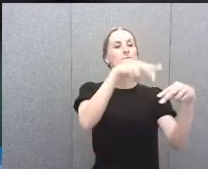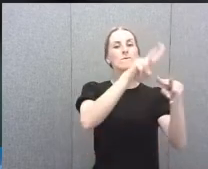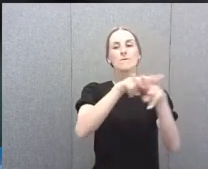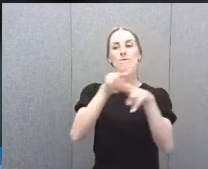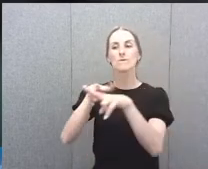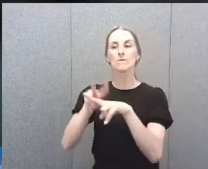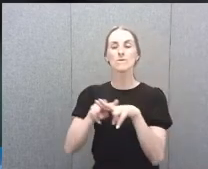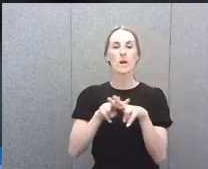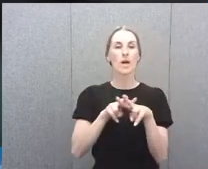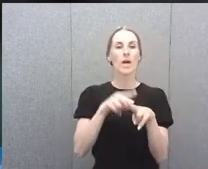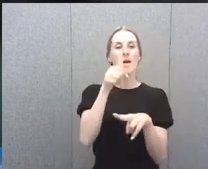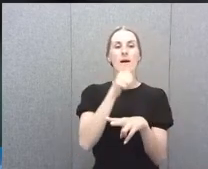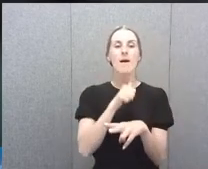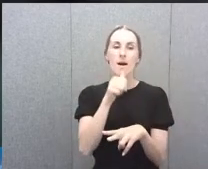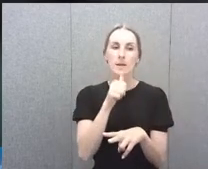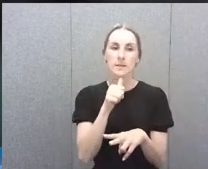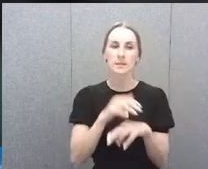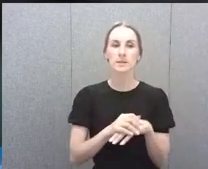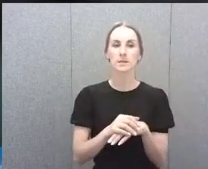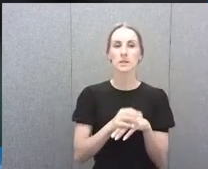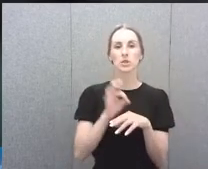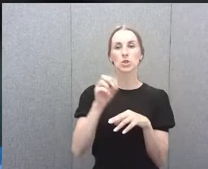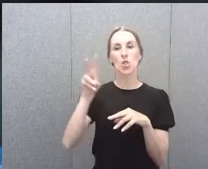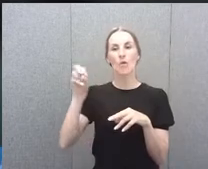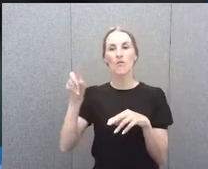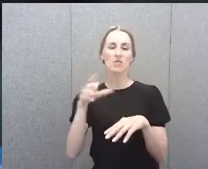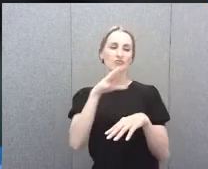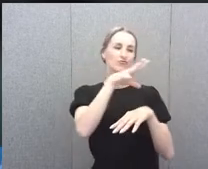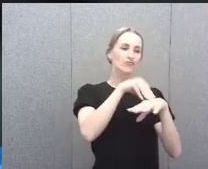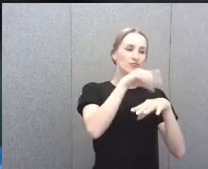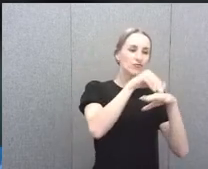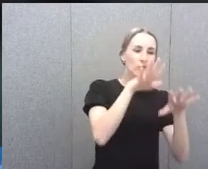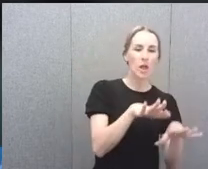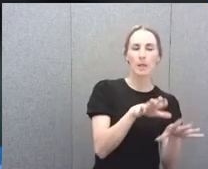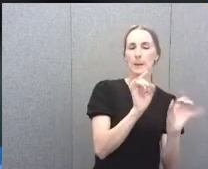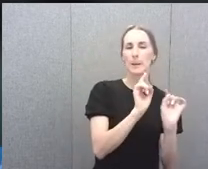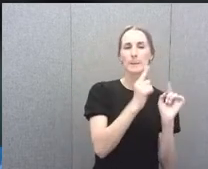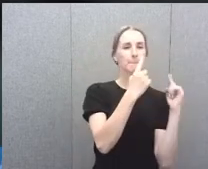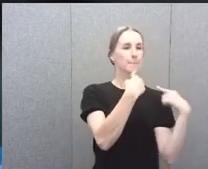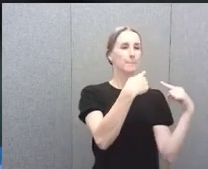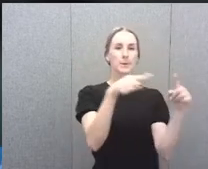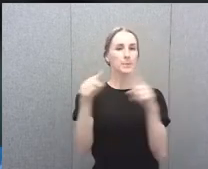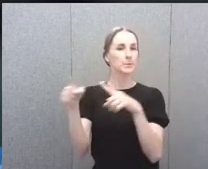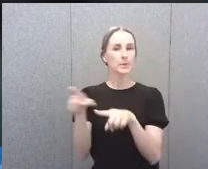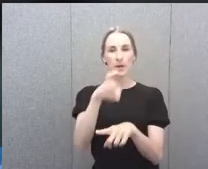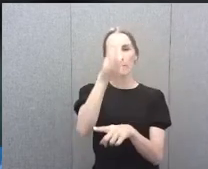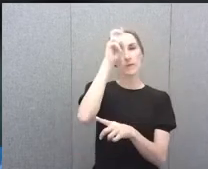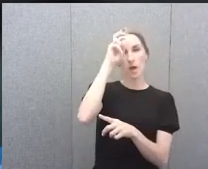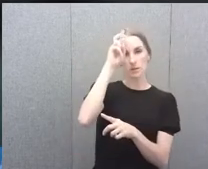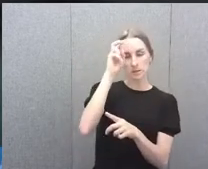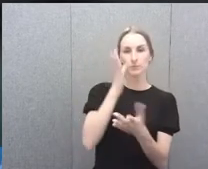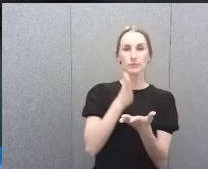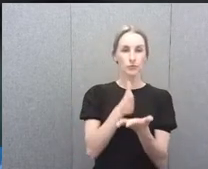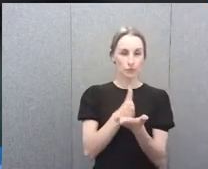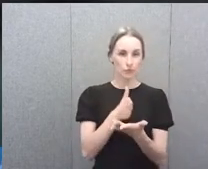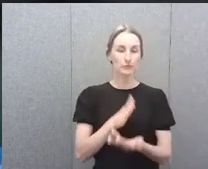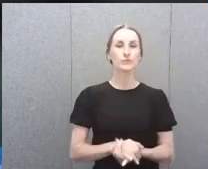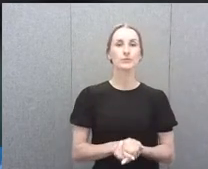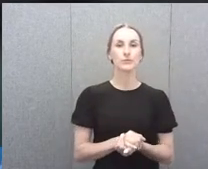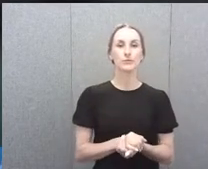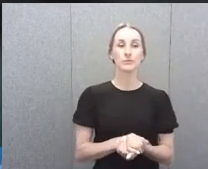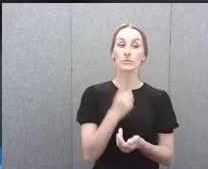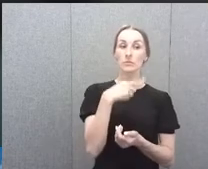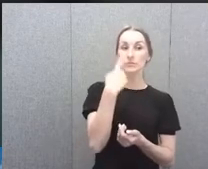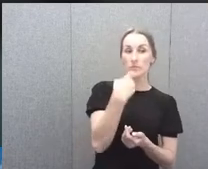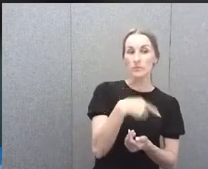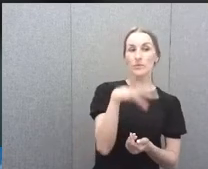Швеции. Все еще есть определенное сопротивление в отношении женщин, которые принимают заключительные решения в области мира и